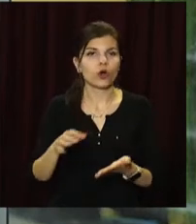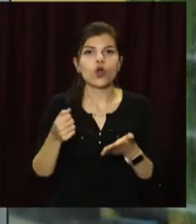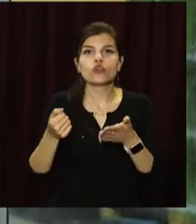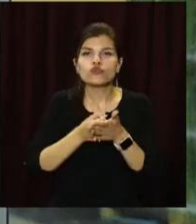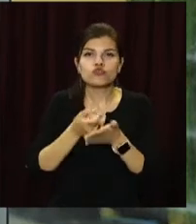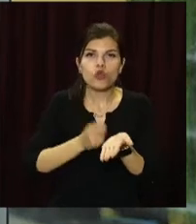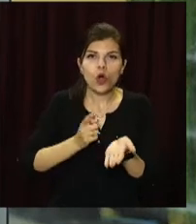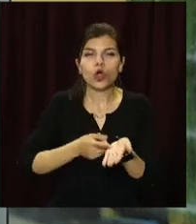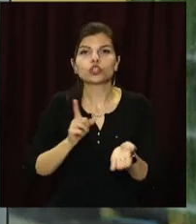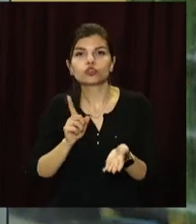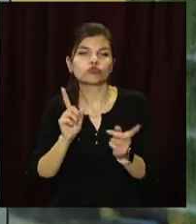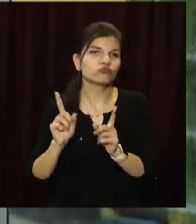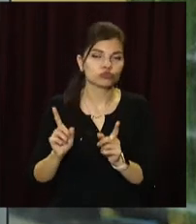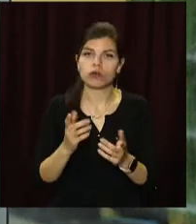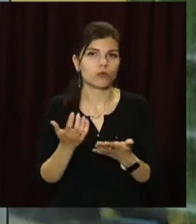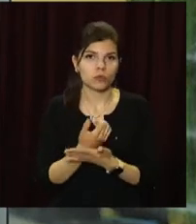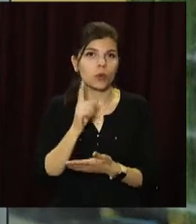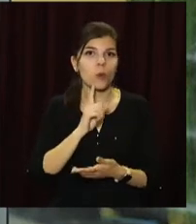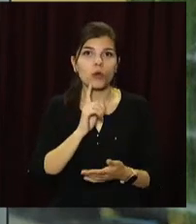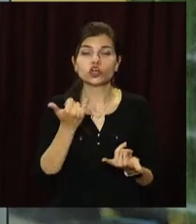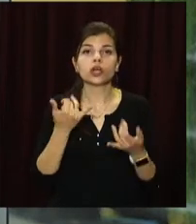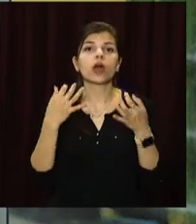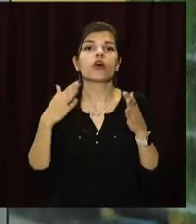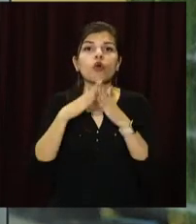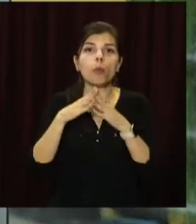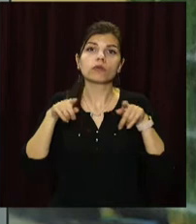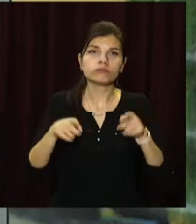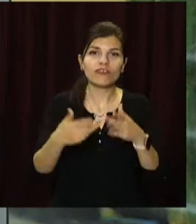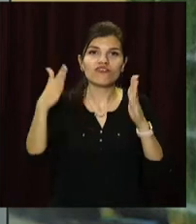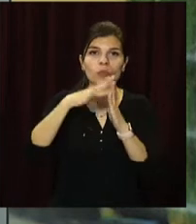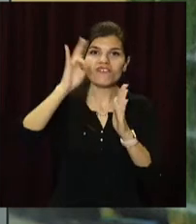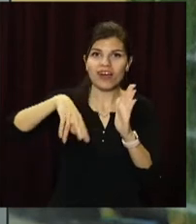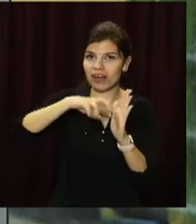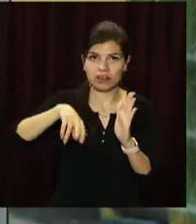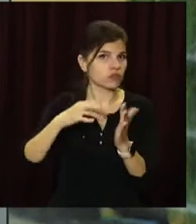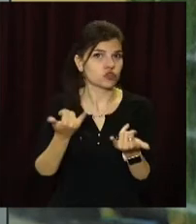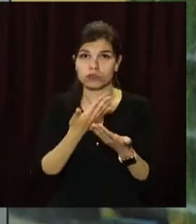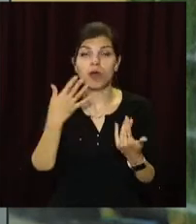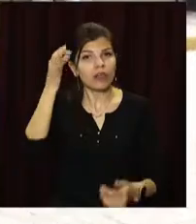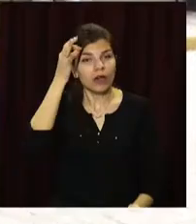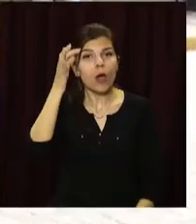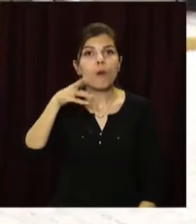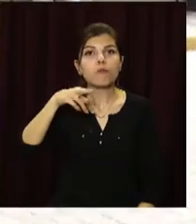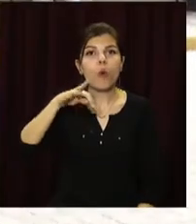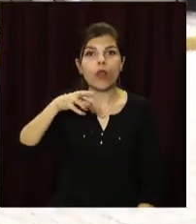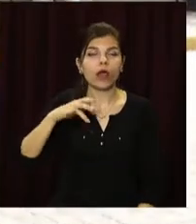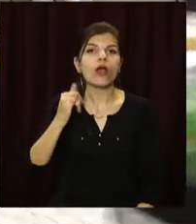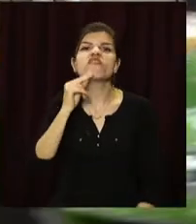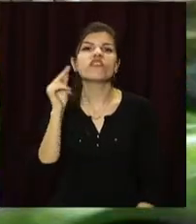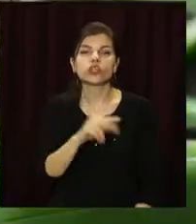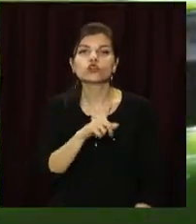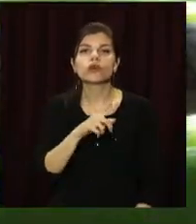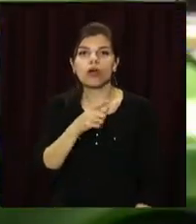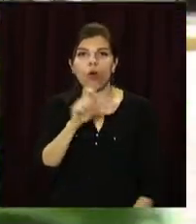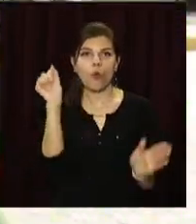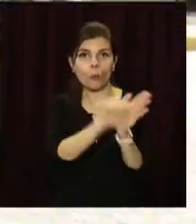існування будь-яких ризиків, тому необхідності в обмеженні свободи для її підзахисної немає. Нагадаємо, Марину Полях обвинувачують у